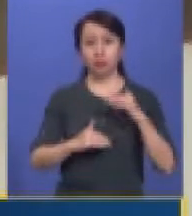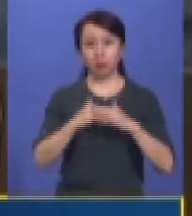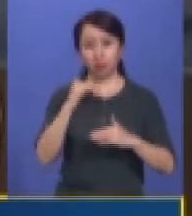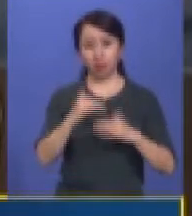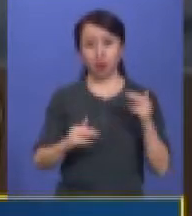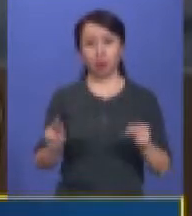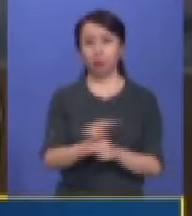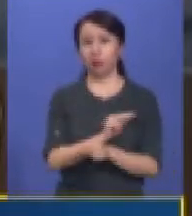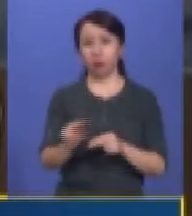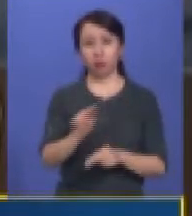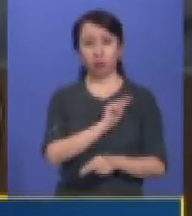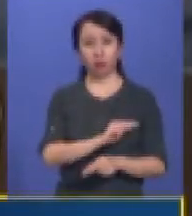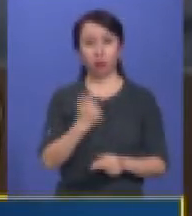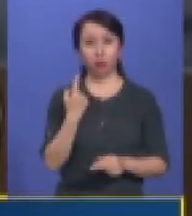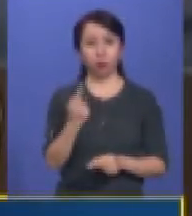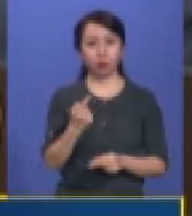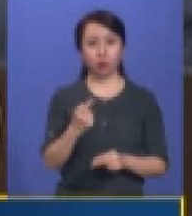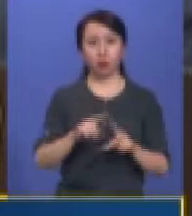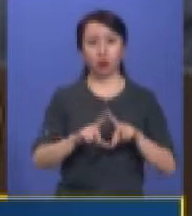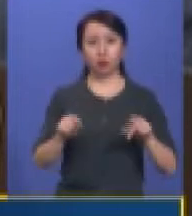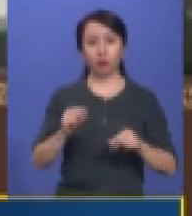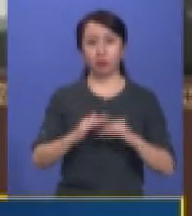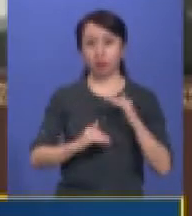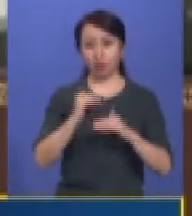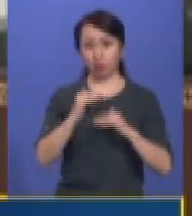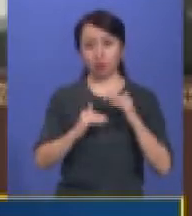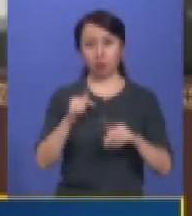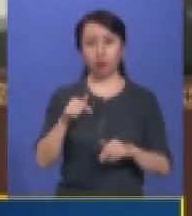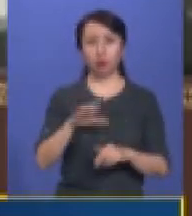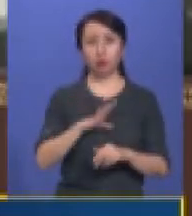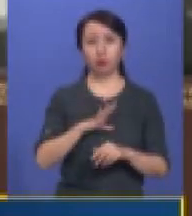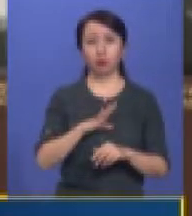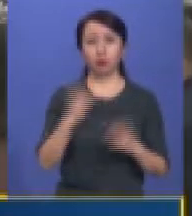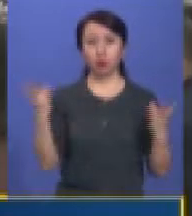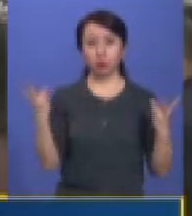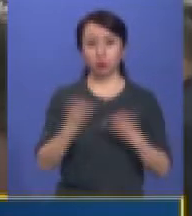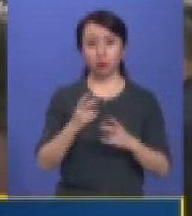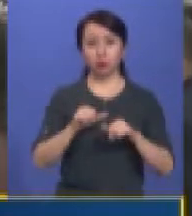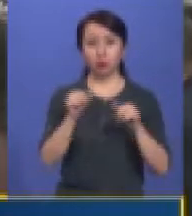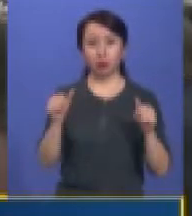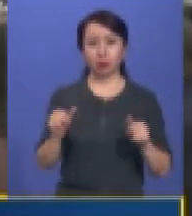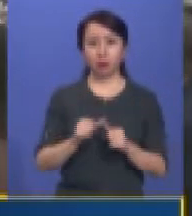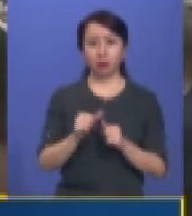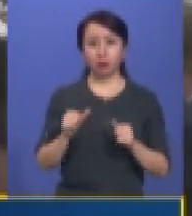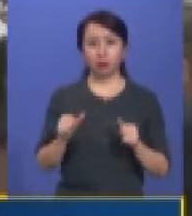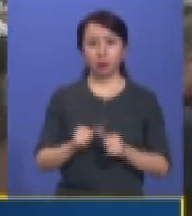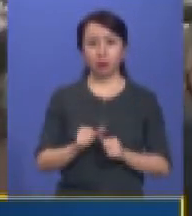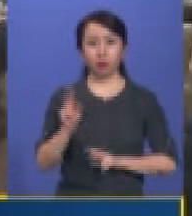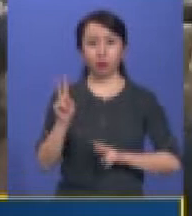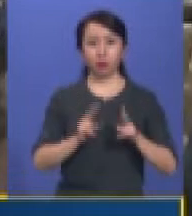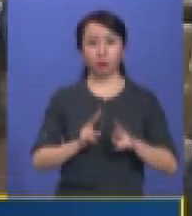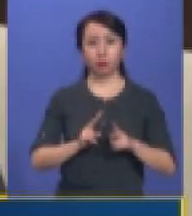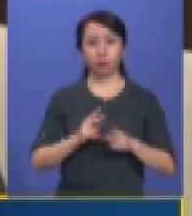и строительно-монтажных работ на одном и том же объекте строительства. Помимо этого, отмечена необходимость формирования критериев по